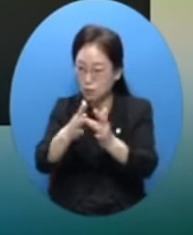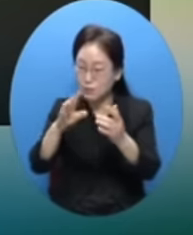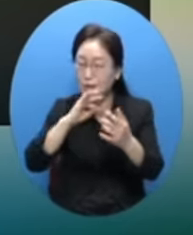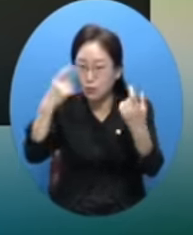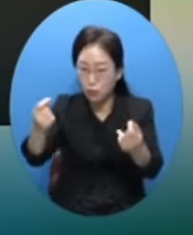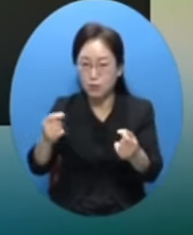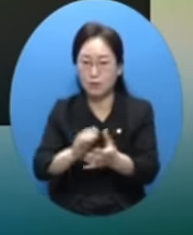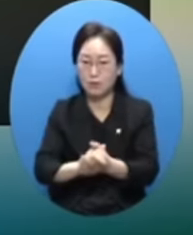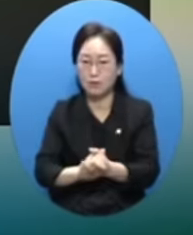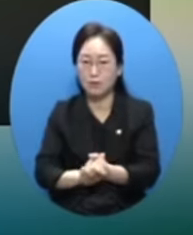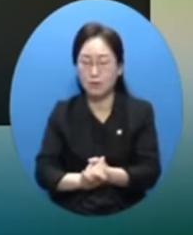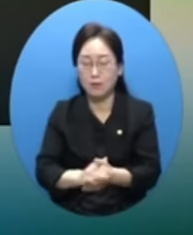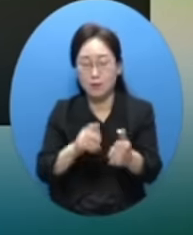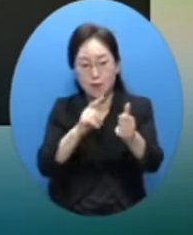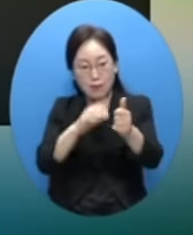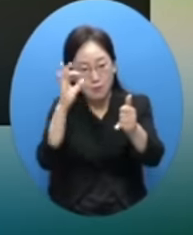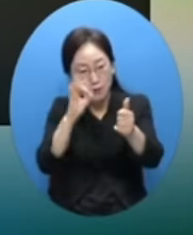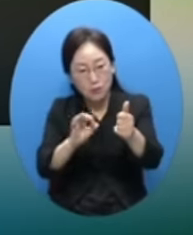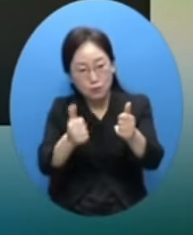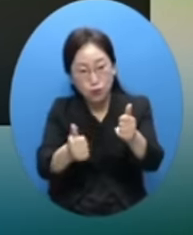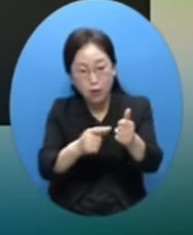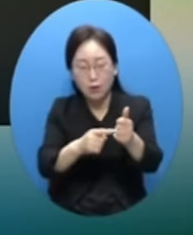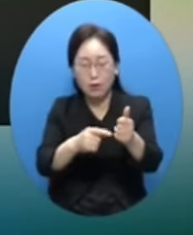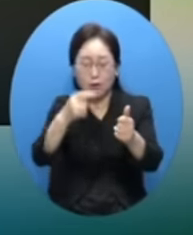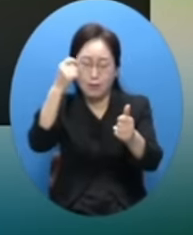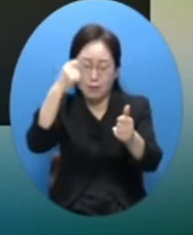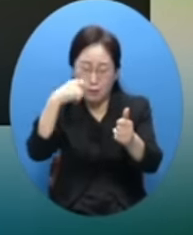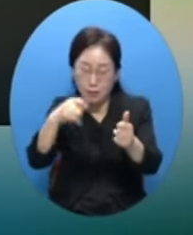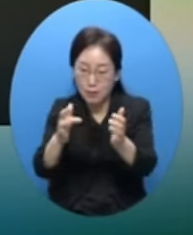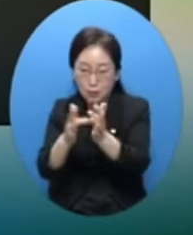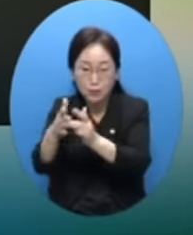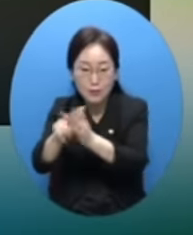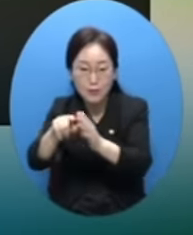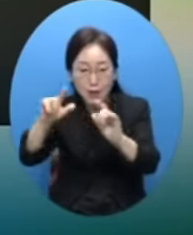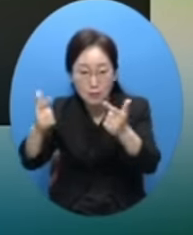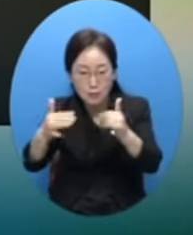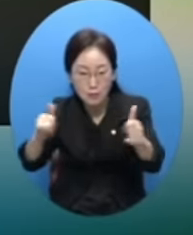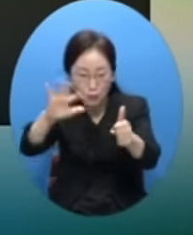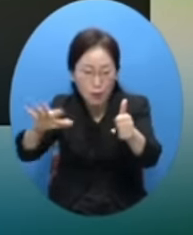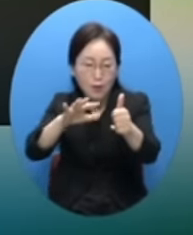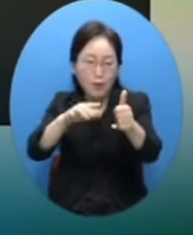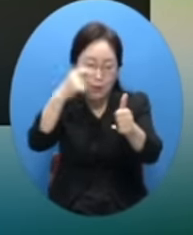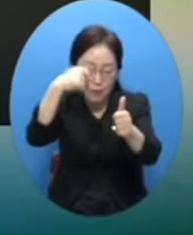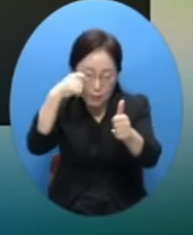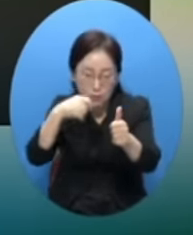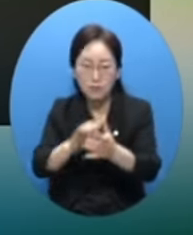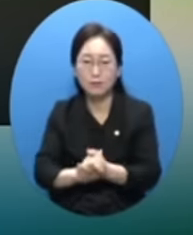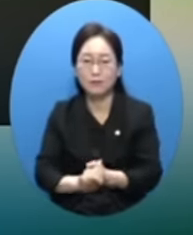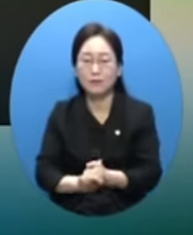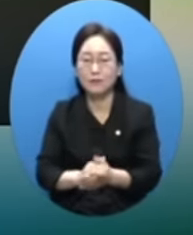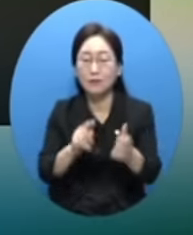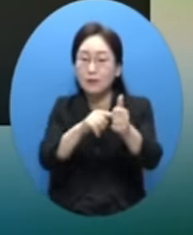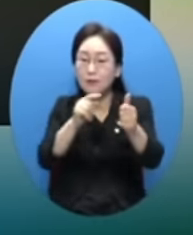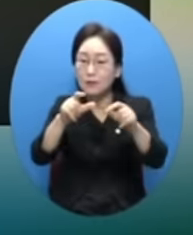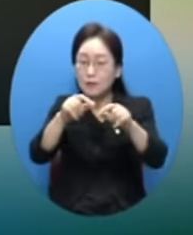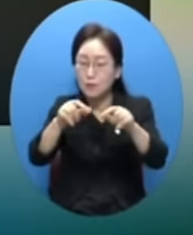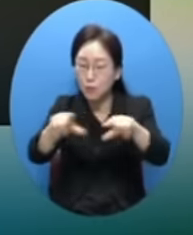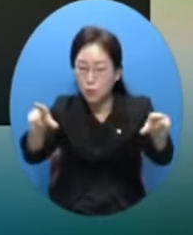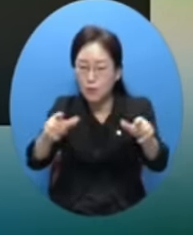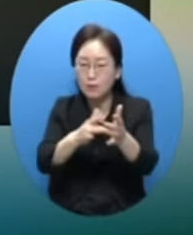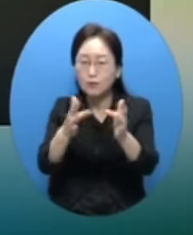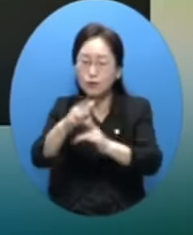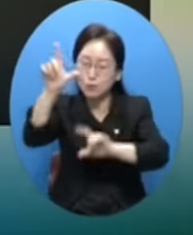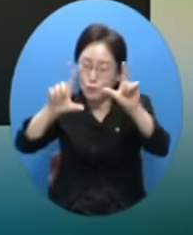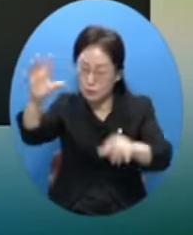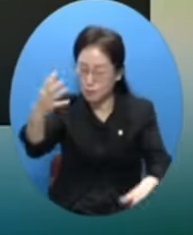많은 사람들이 그의 죽음 앞에 믿지 않는 사람들까지 와서 눈물로 통곡을 했습니다. 그는 평소에 예수님의 모습을 품고 살았던 그의